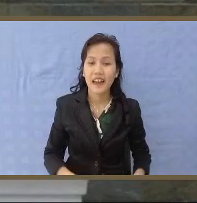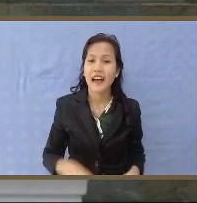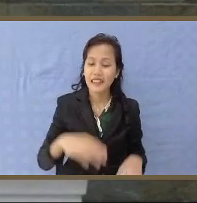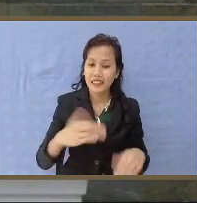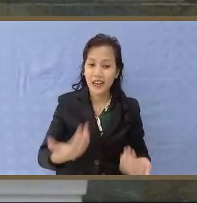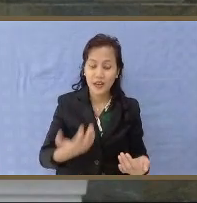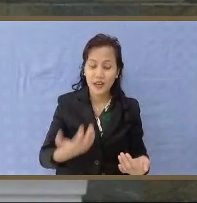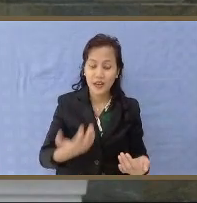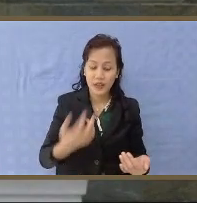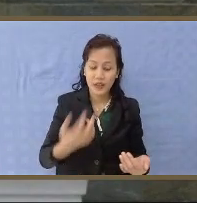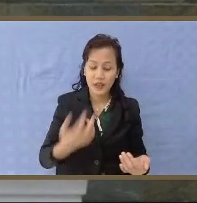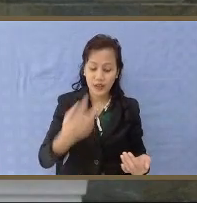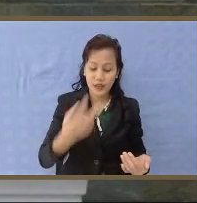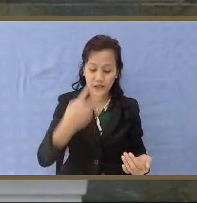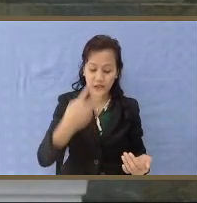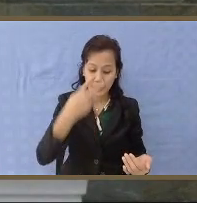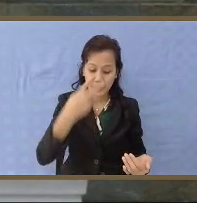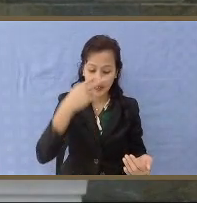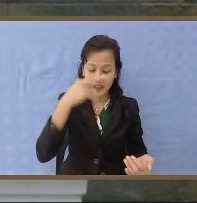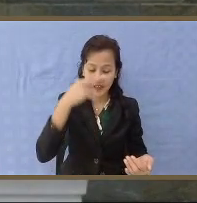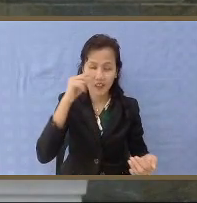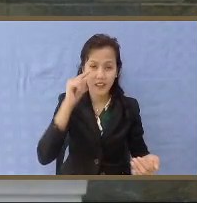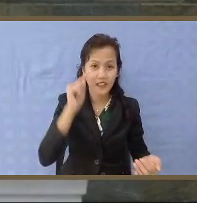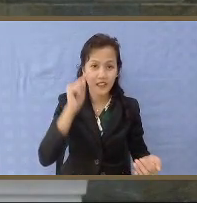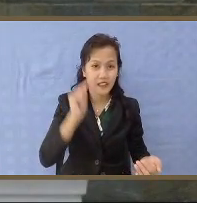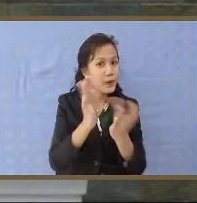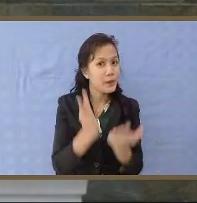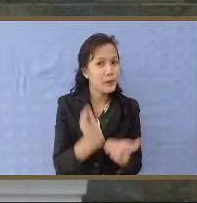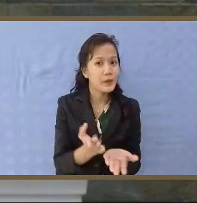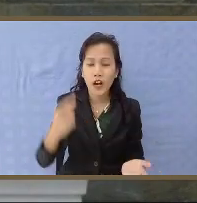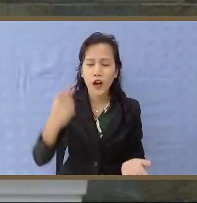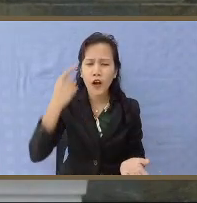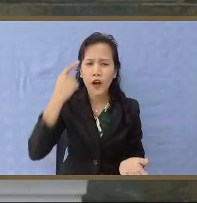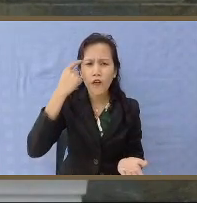here, at para hindi po natin